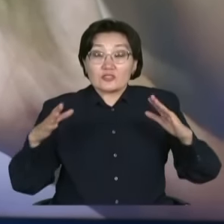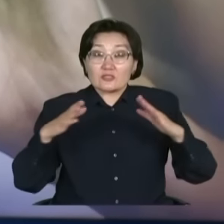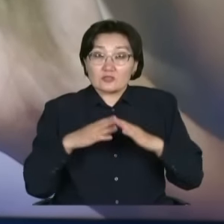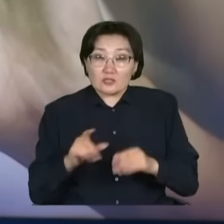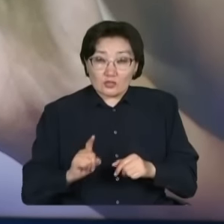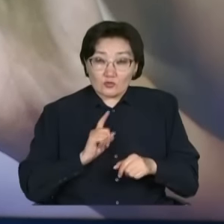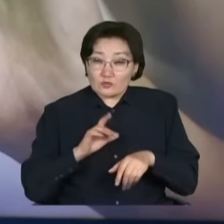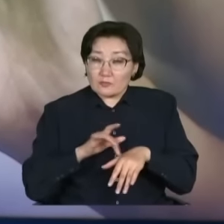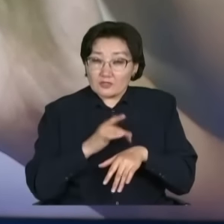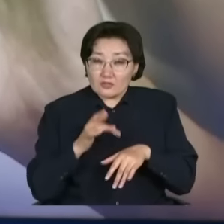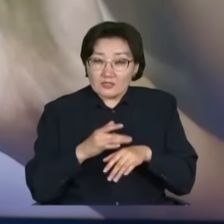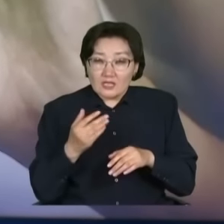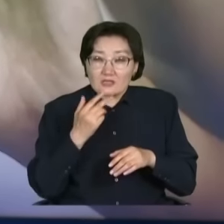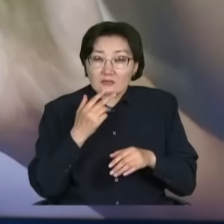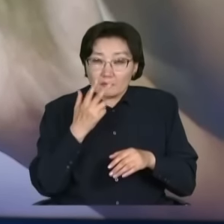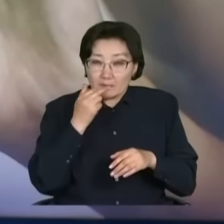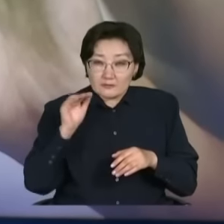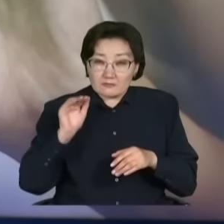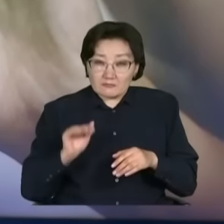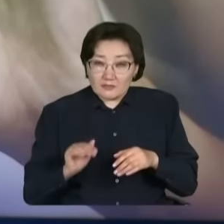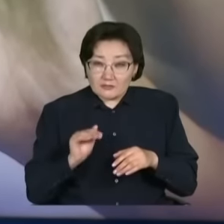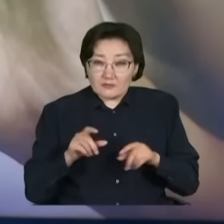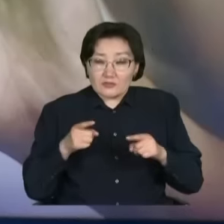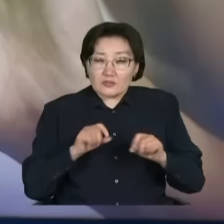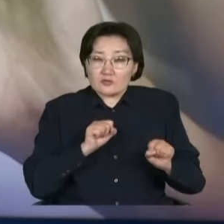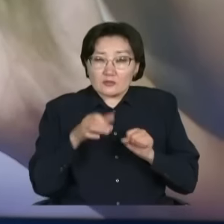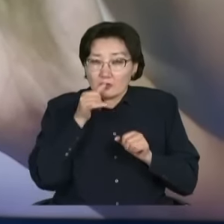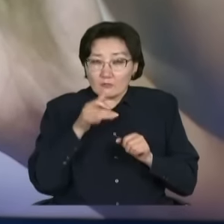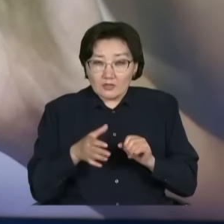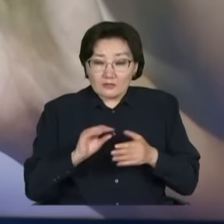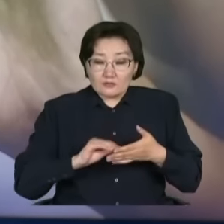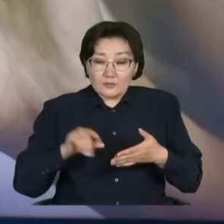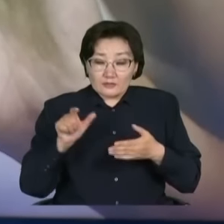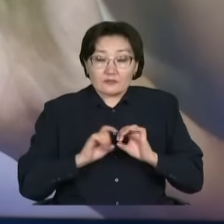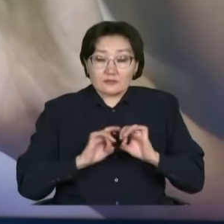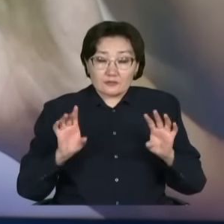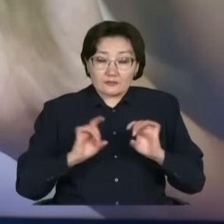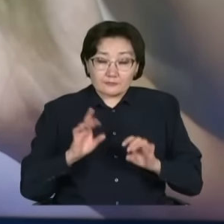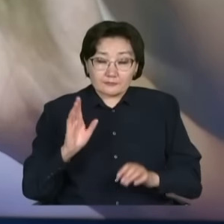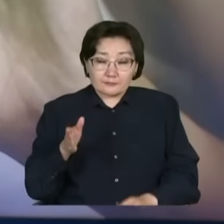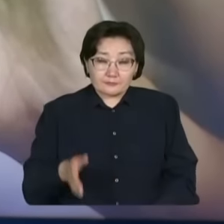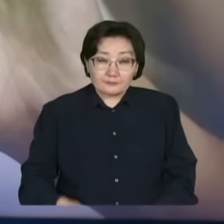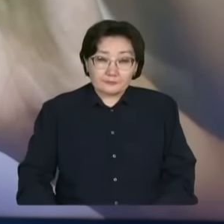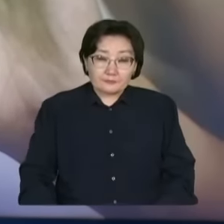күзет қызметі қаршадай қызды қалай сақтап қала алмаған. Әріптесім Айкерім Пернебек толықтырады.